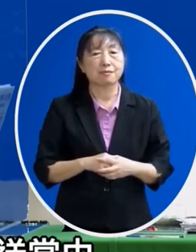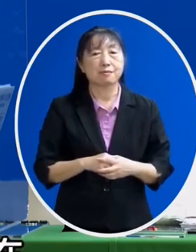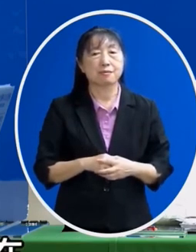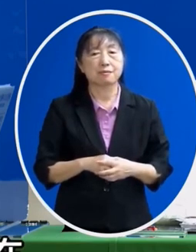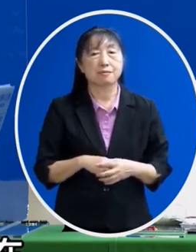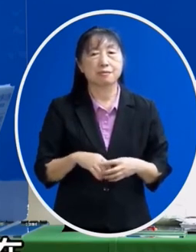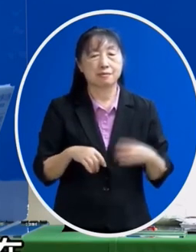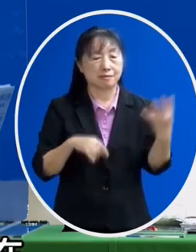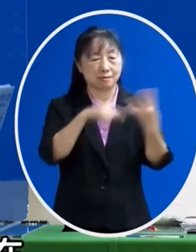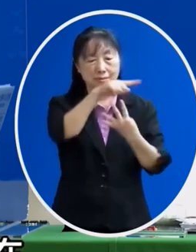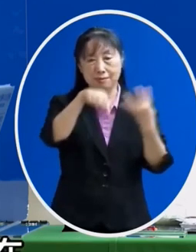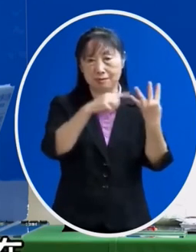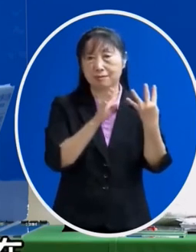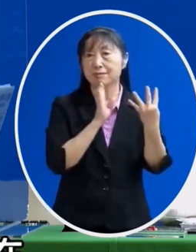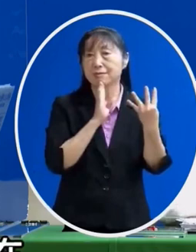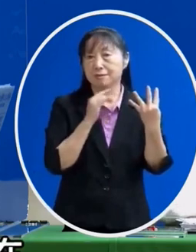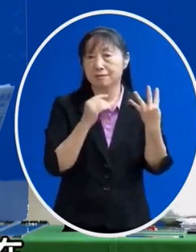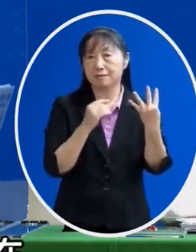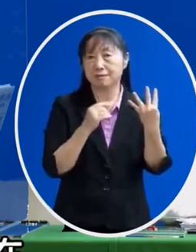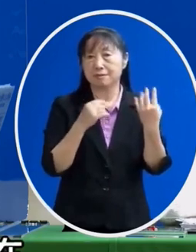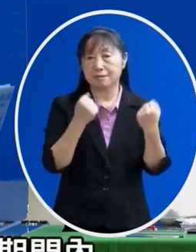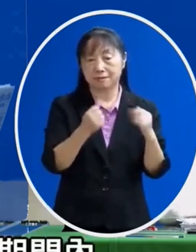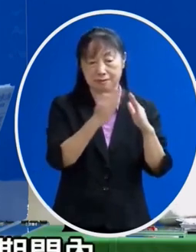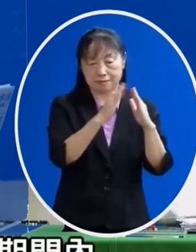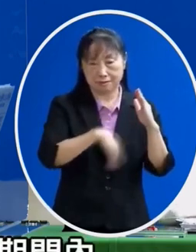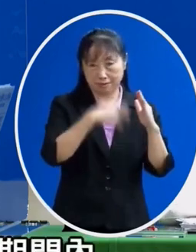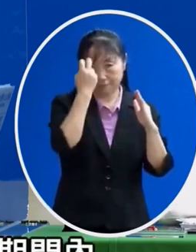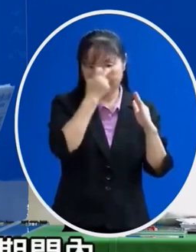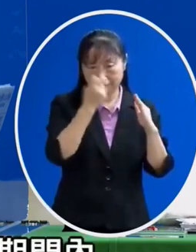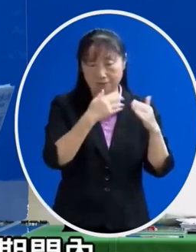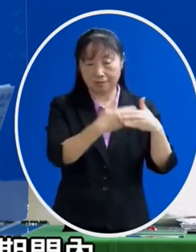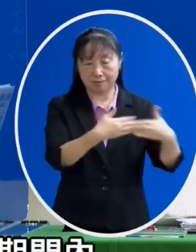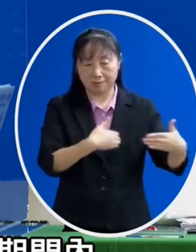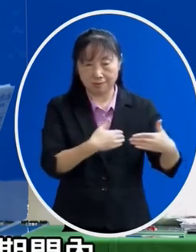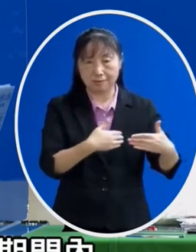那4位目前都是还在这个居家照护或居家